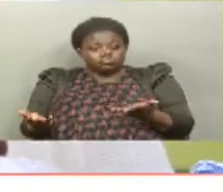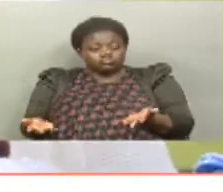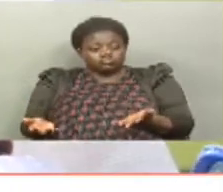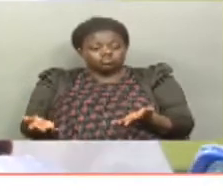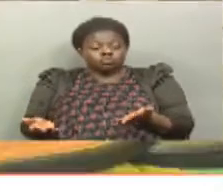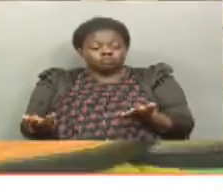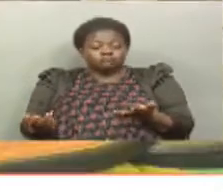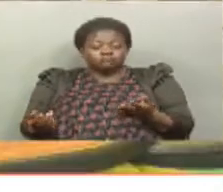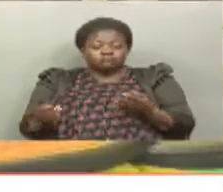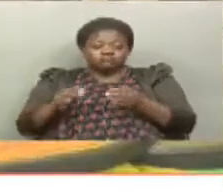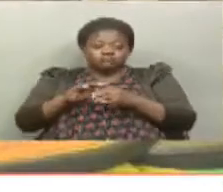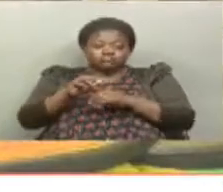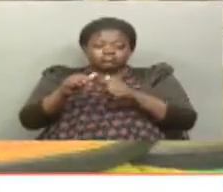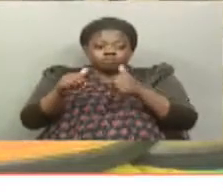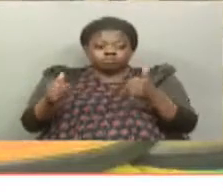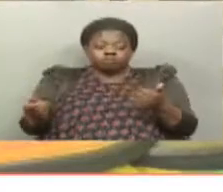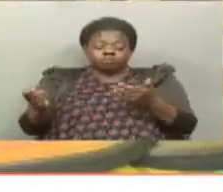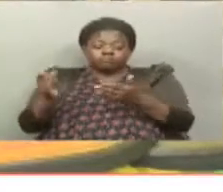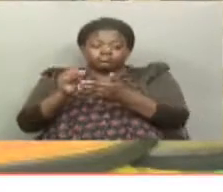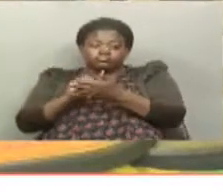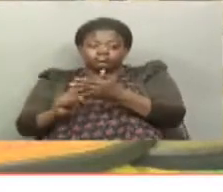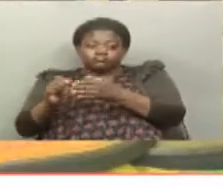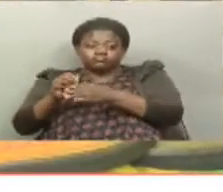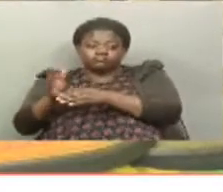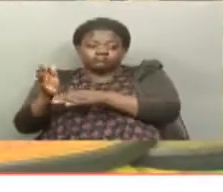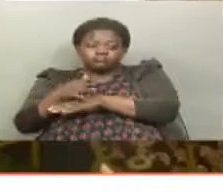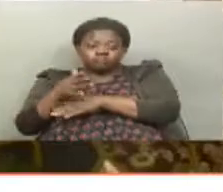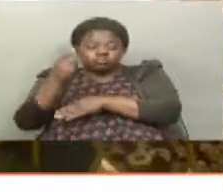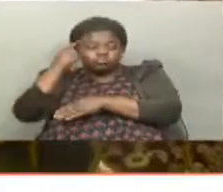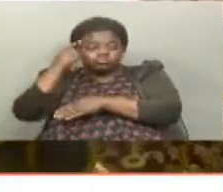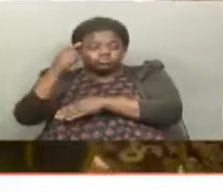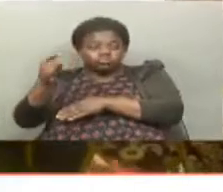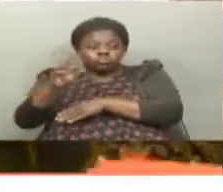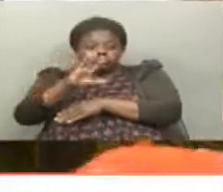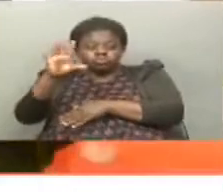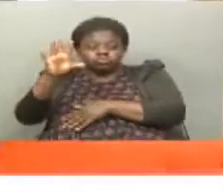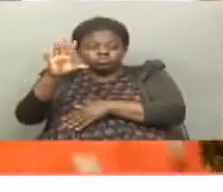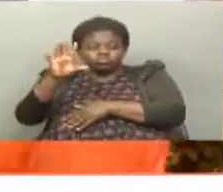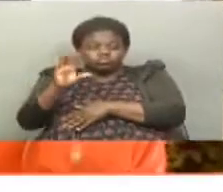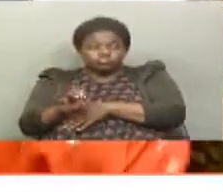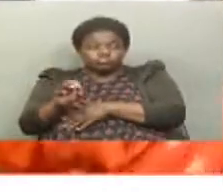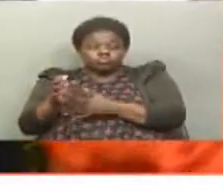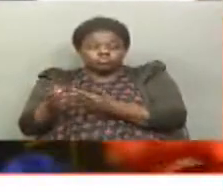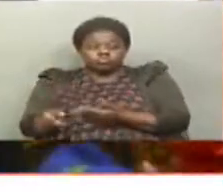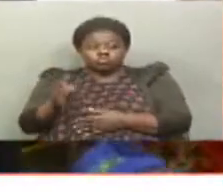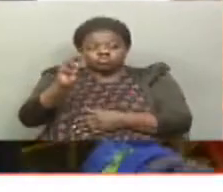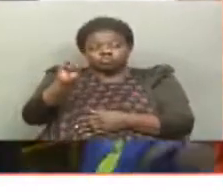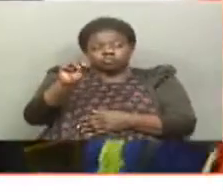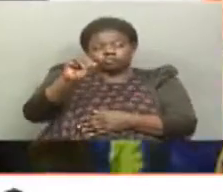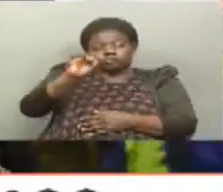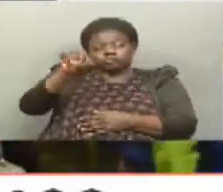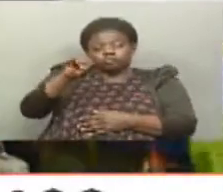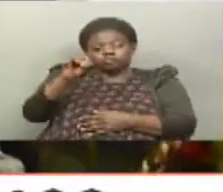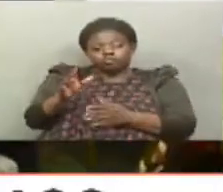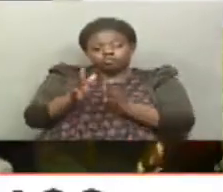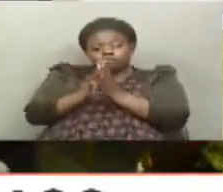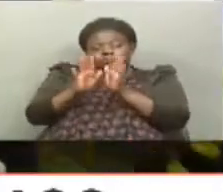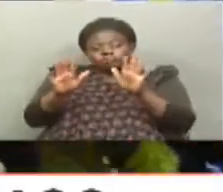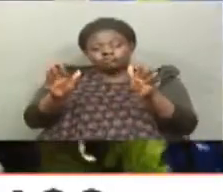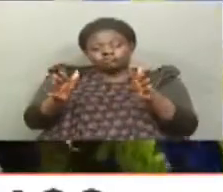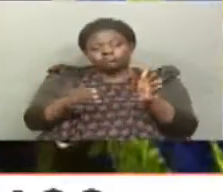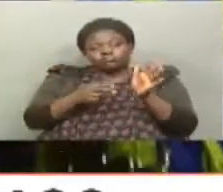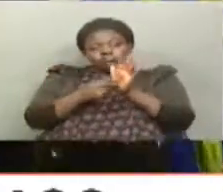lunyike bulungi omuwandiisi w'enkalakkalira mu minisitule y'omukago gw'amawanga g'obuvanjuba bwa Afrika Edith Mwanje alambuludde ku ngeri omwoleso